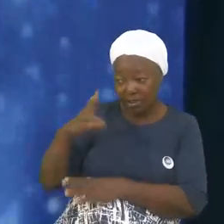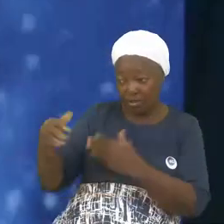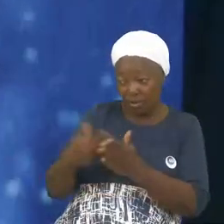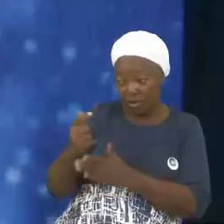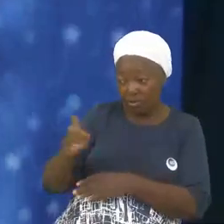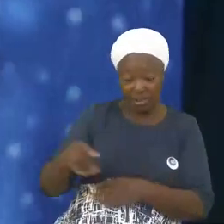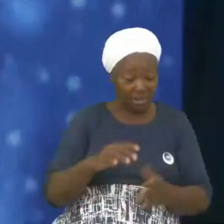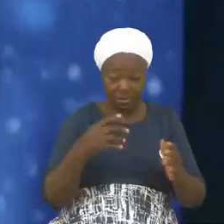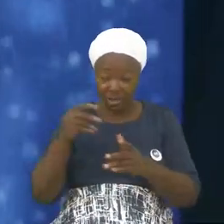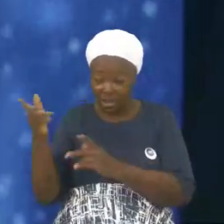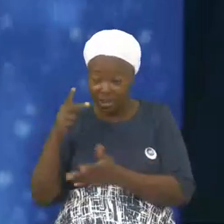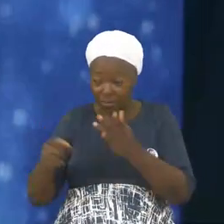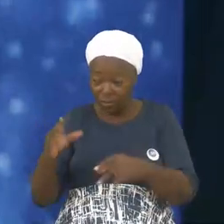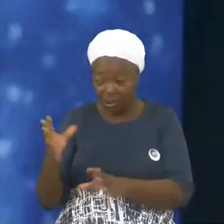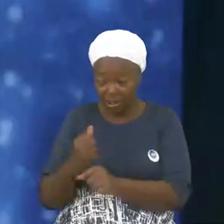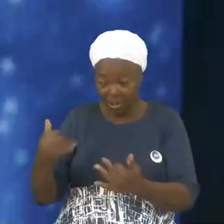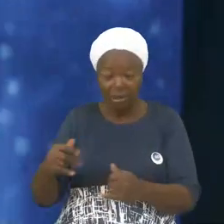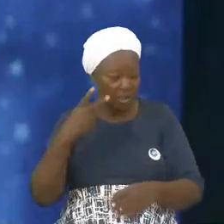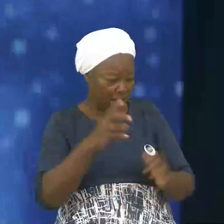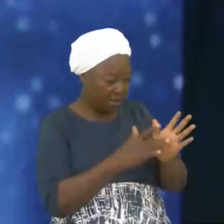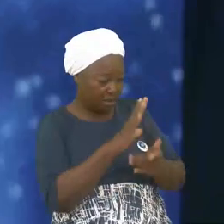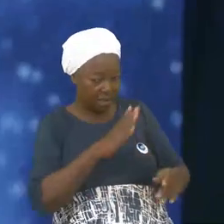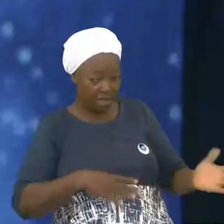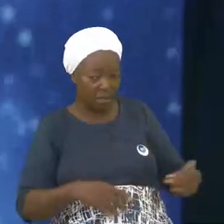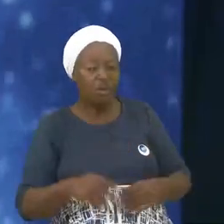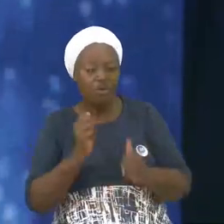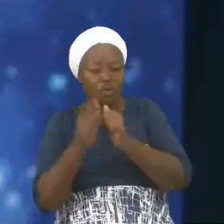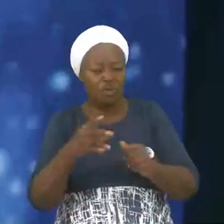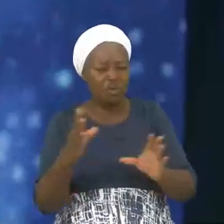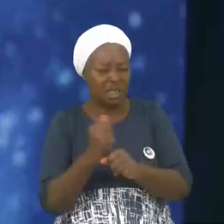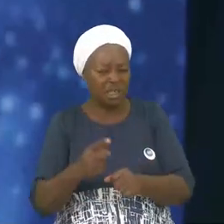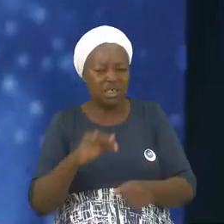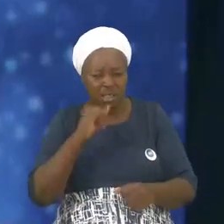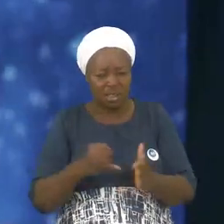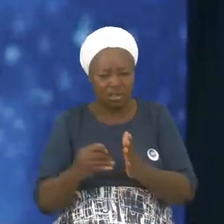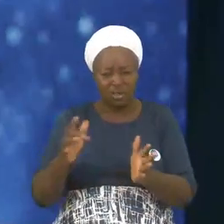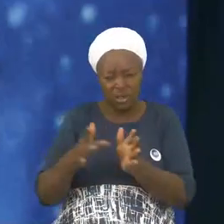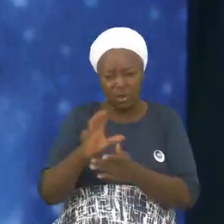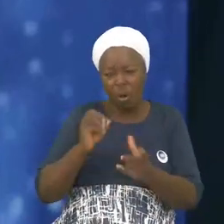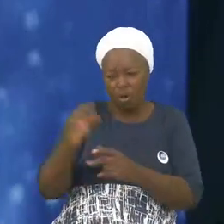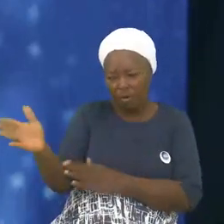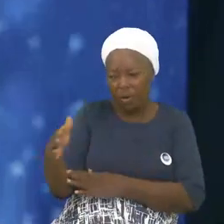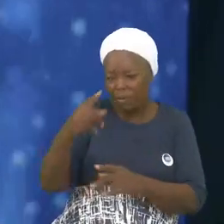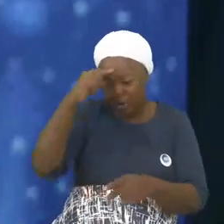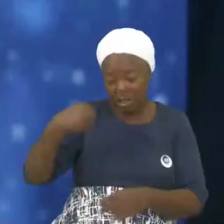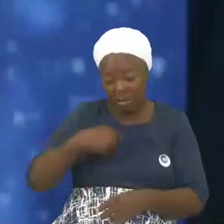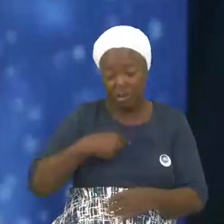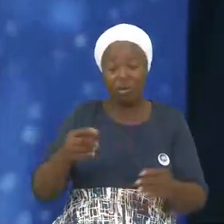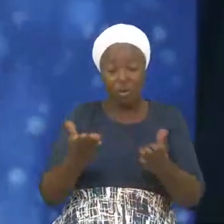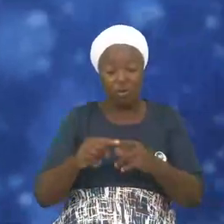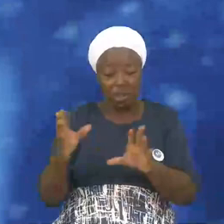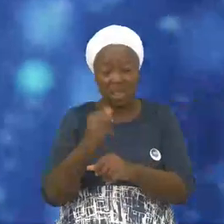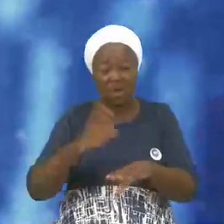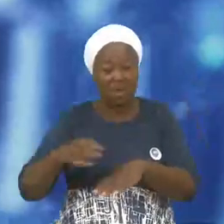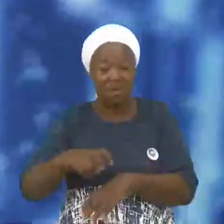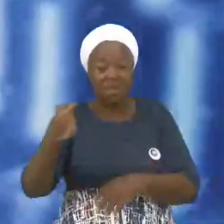tu ne m'aimes ceci? Regarde tes poissons, regarde le visage de Christ. Est-ce que tu vas me suivre? Je veux